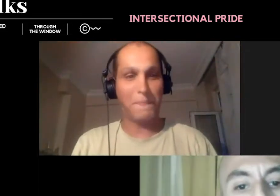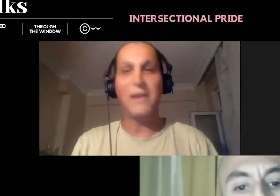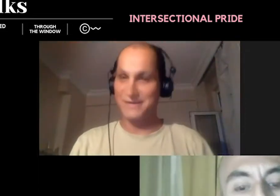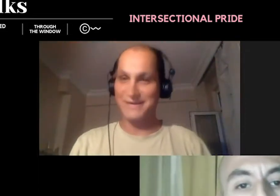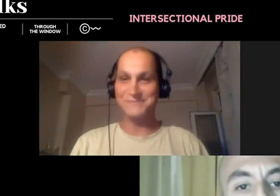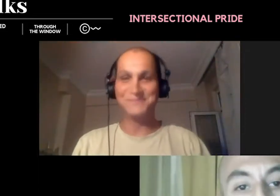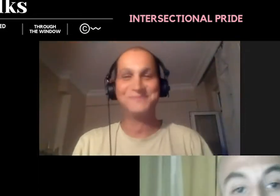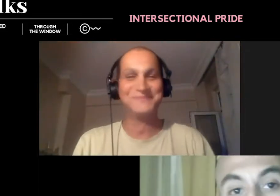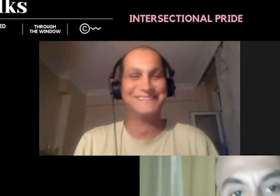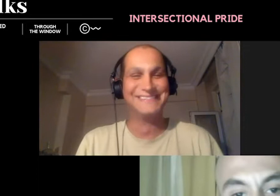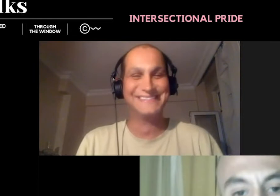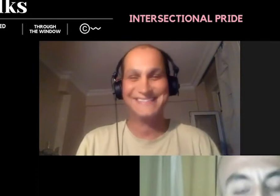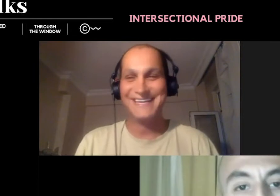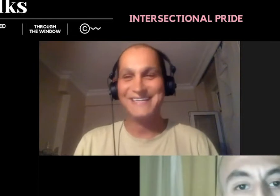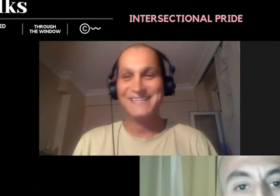Okay.